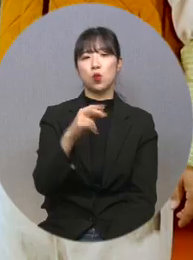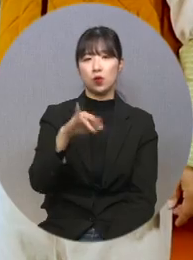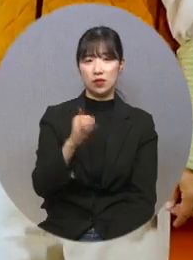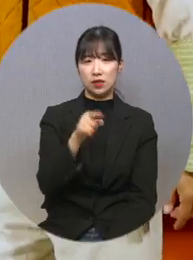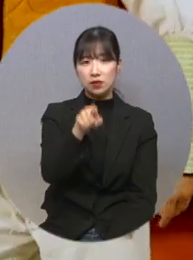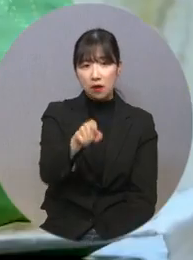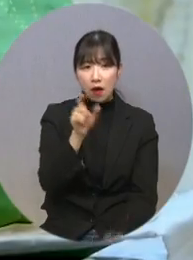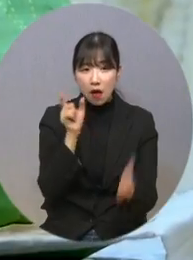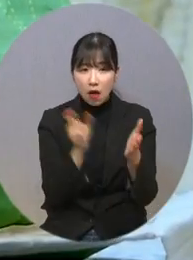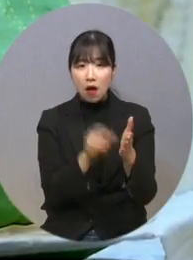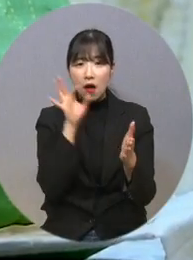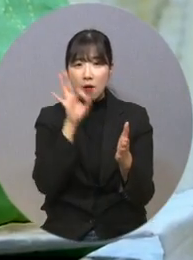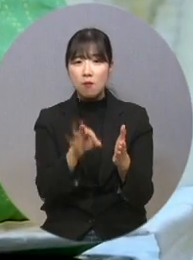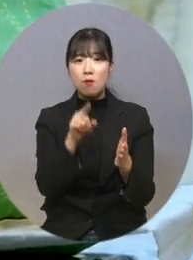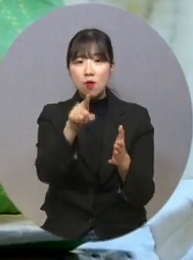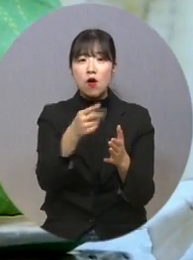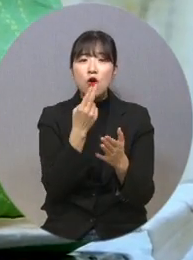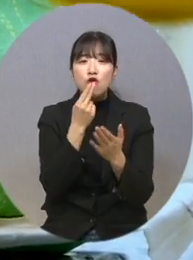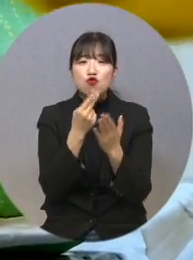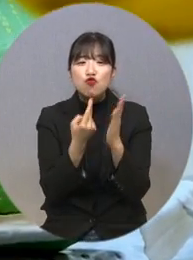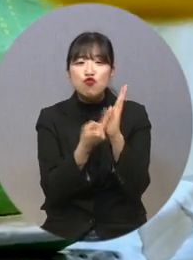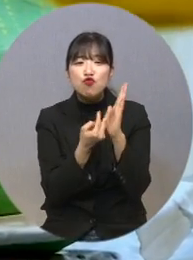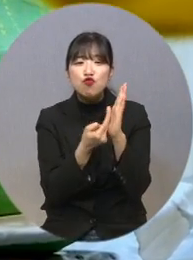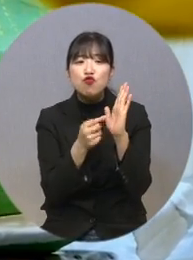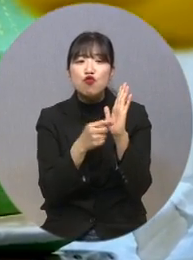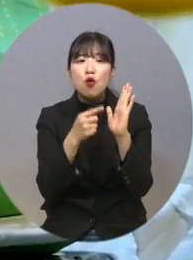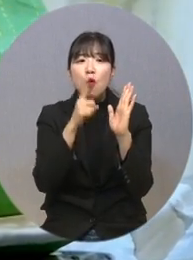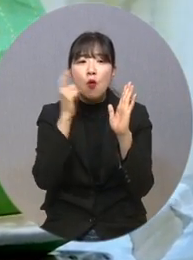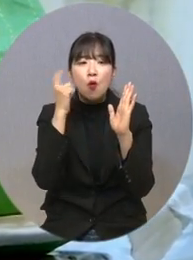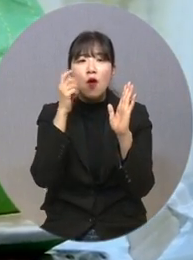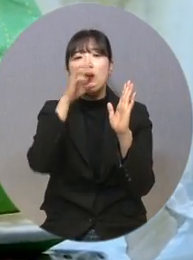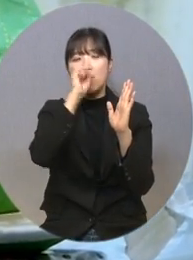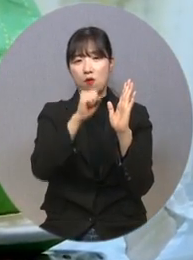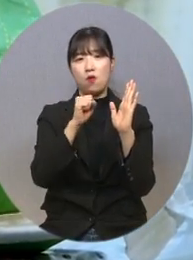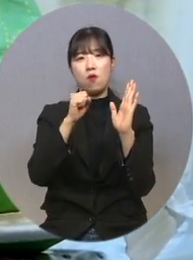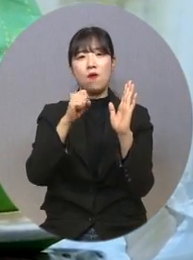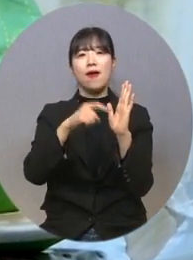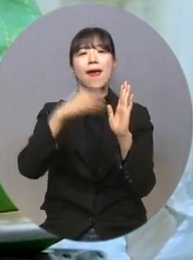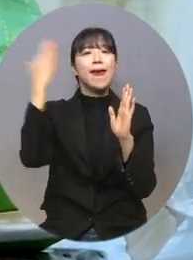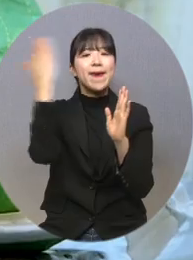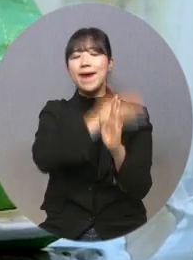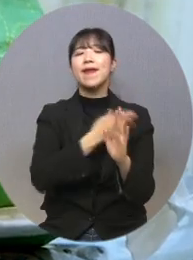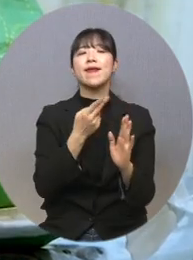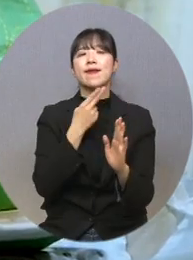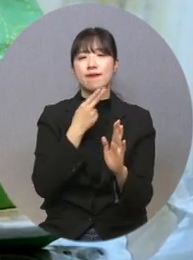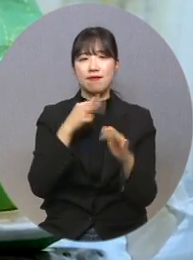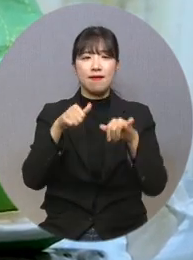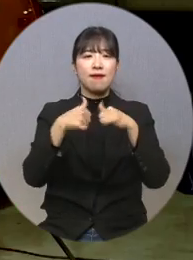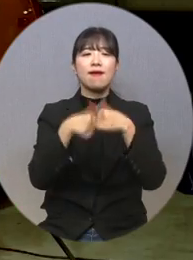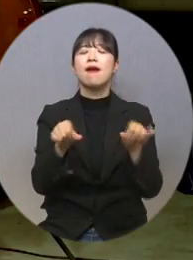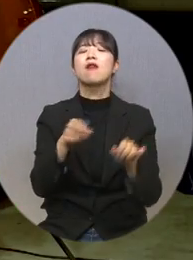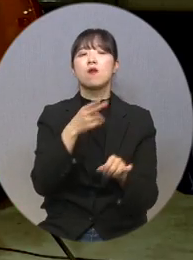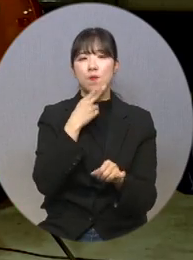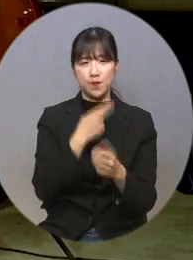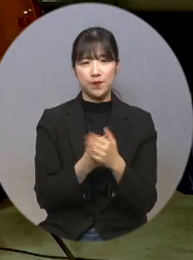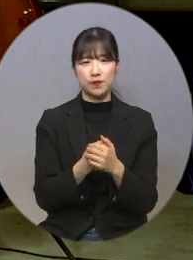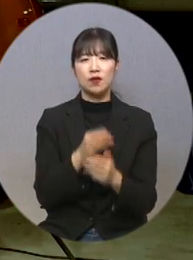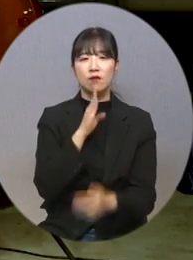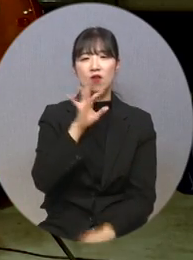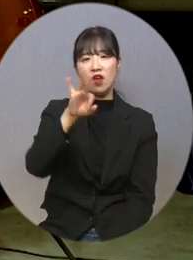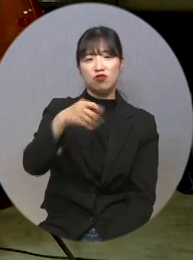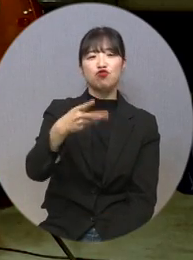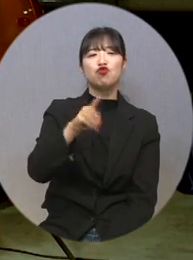여기 보면은요 투명한 게 뭐냐면은 투명한 게 좋은 쌀이에요. 안 깨지지 않고 원래 그대로 있는 그죠? 네, 여기 우렁이